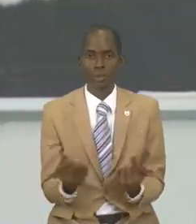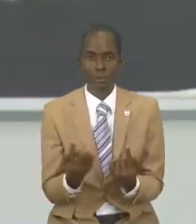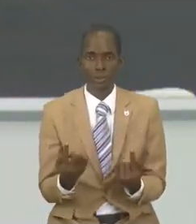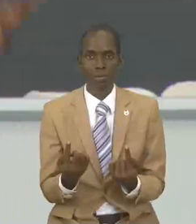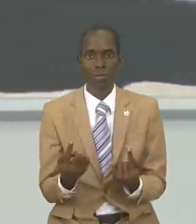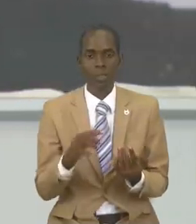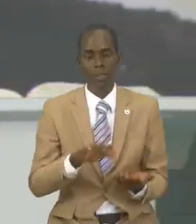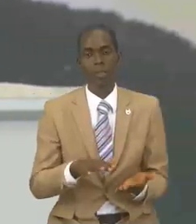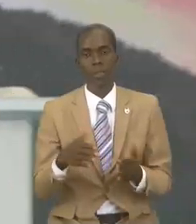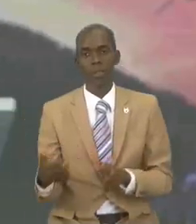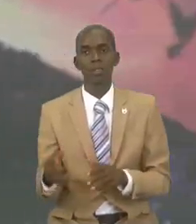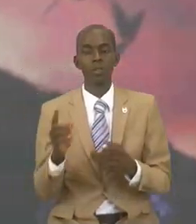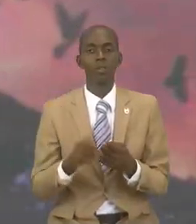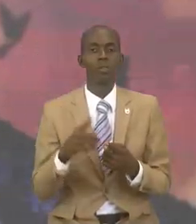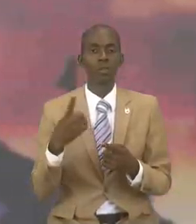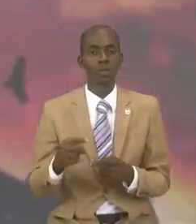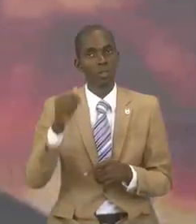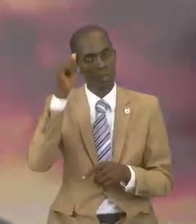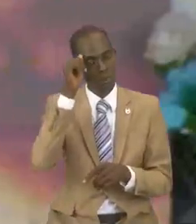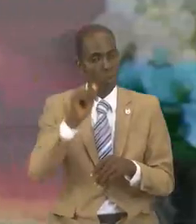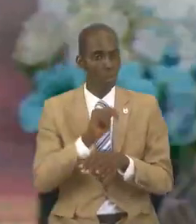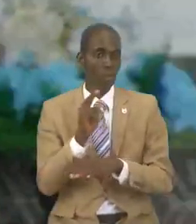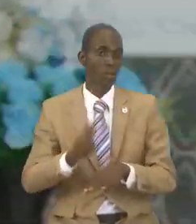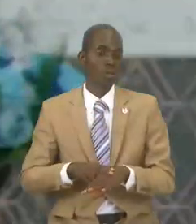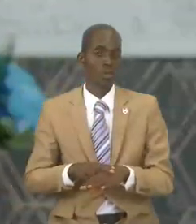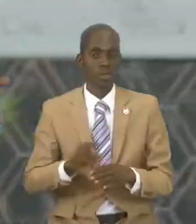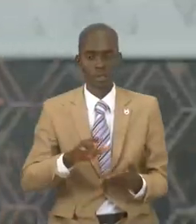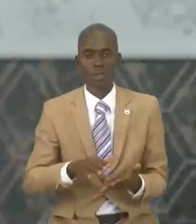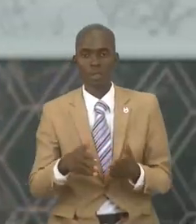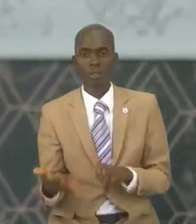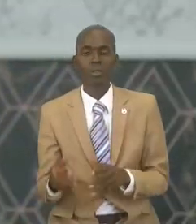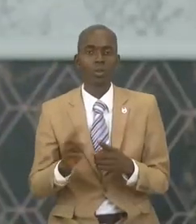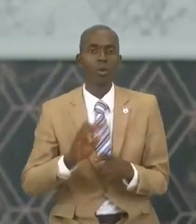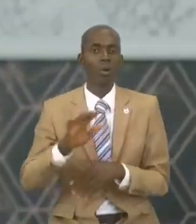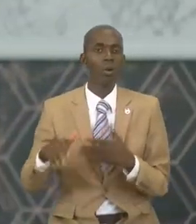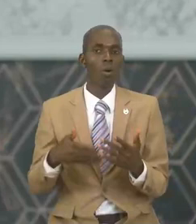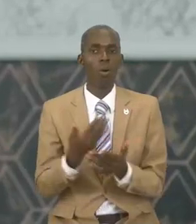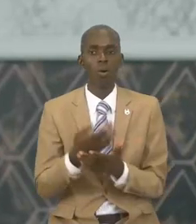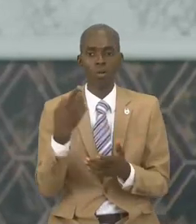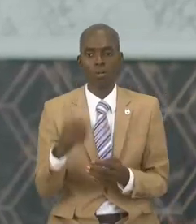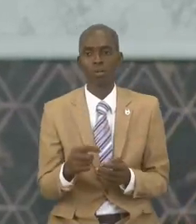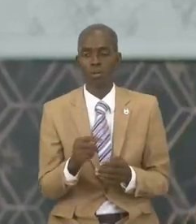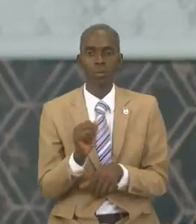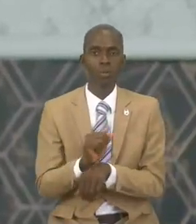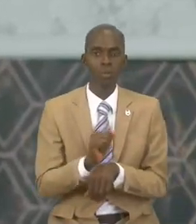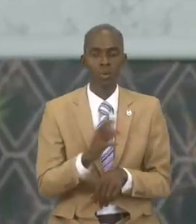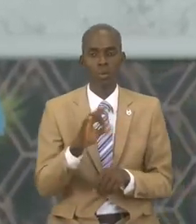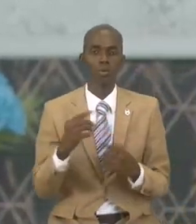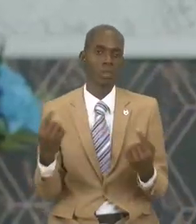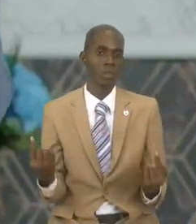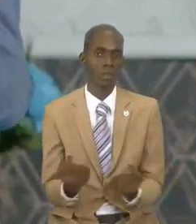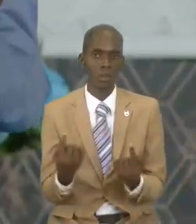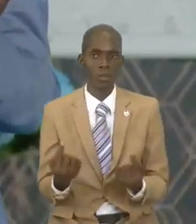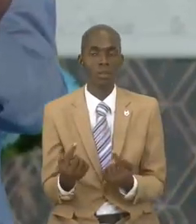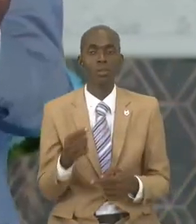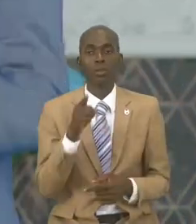l'ensevelissement avec Christ, mort au péché, mort à la nature adamique, mort à toutes les